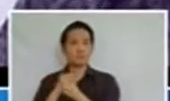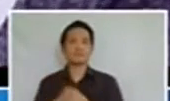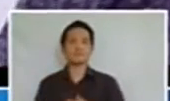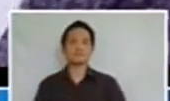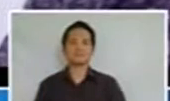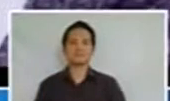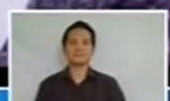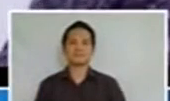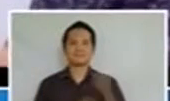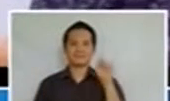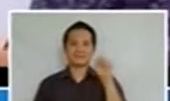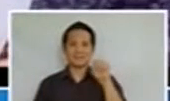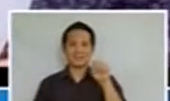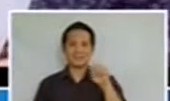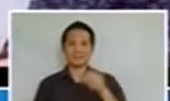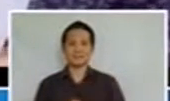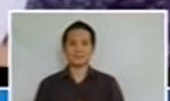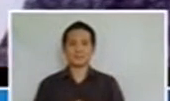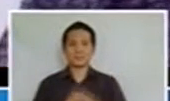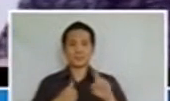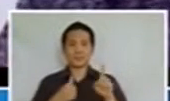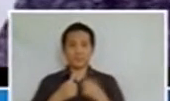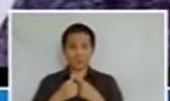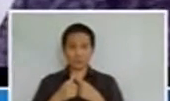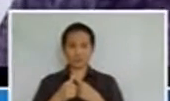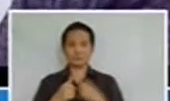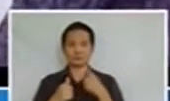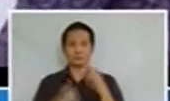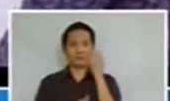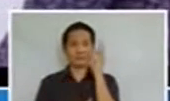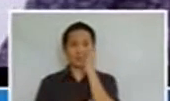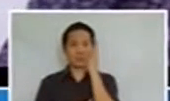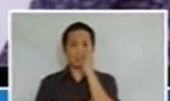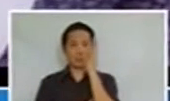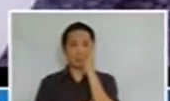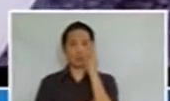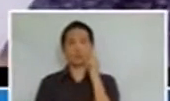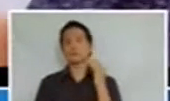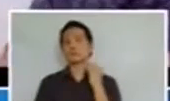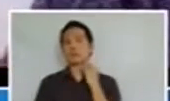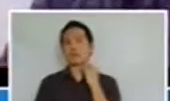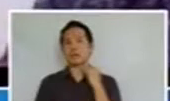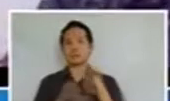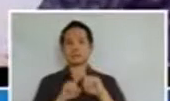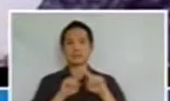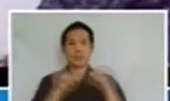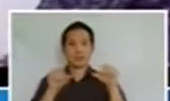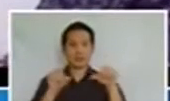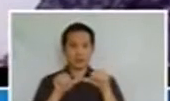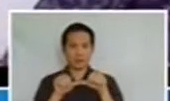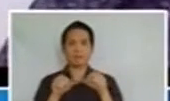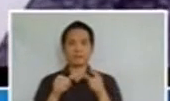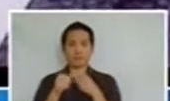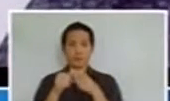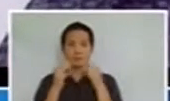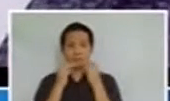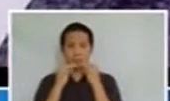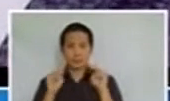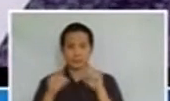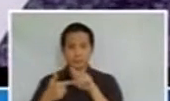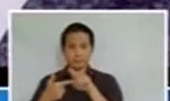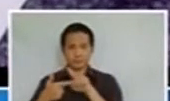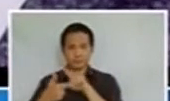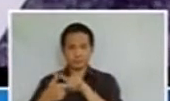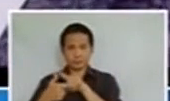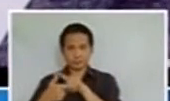pag-supervise dito sa lahat ng nangyayari sa probinsya ng Palawan upang somehow maging normalize